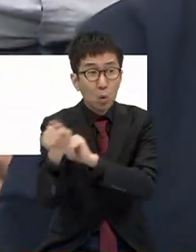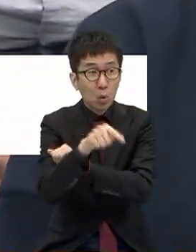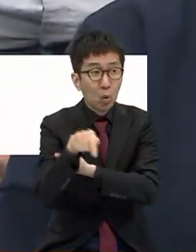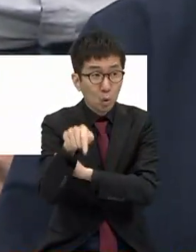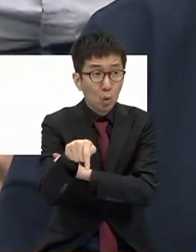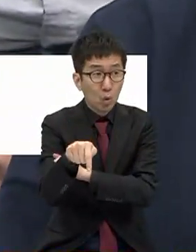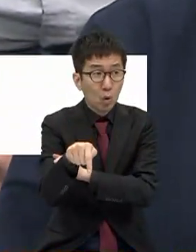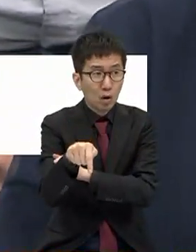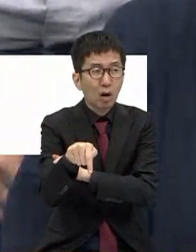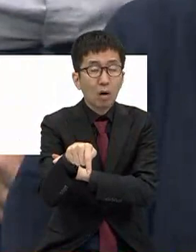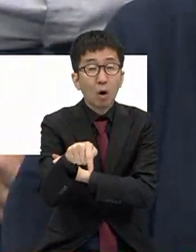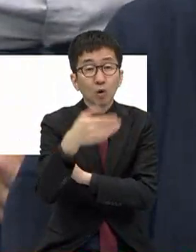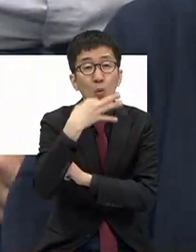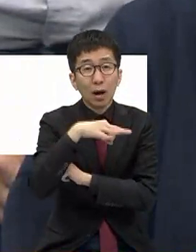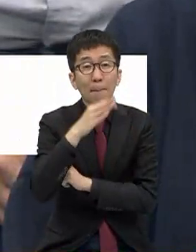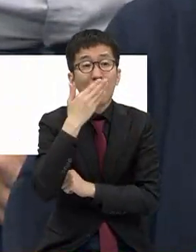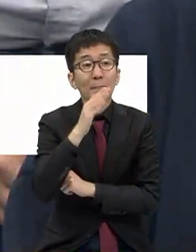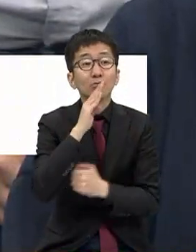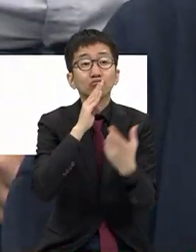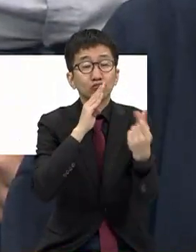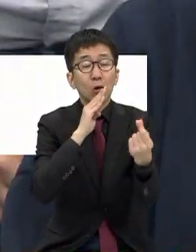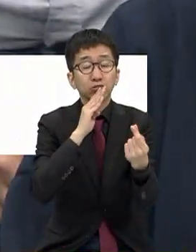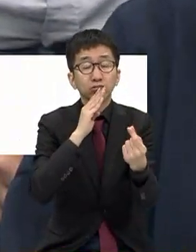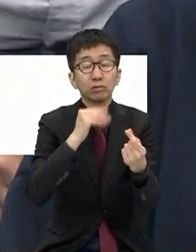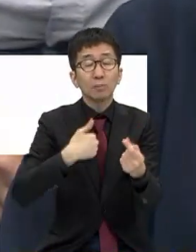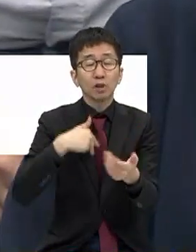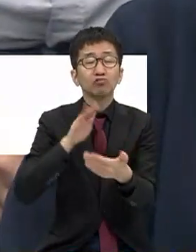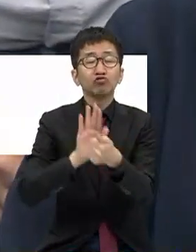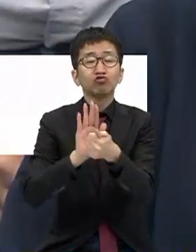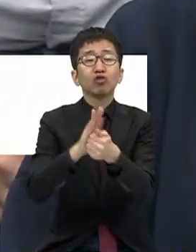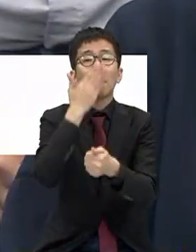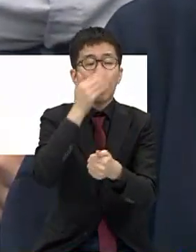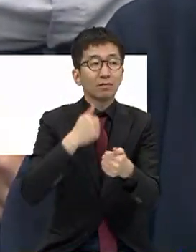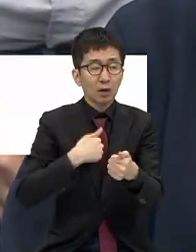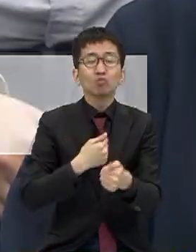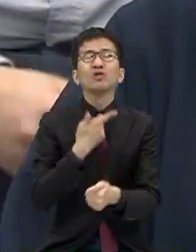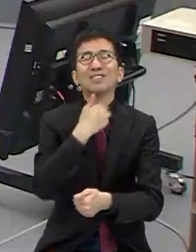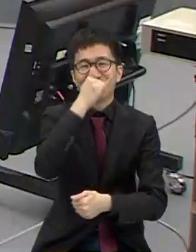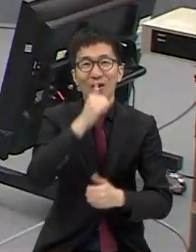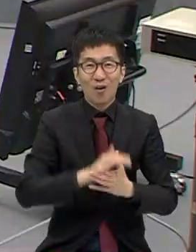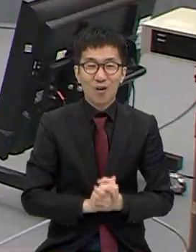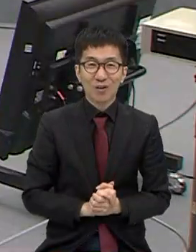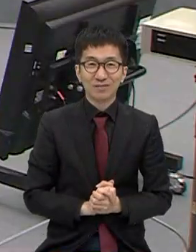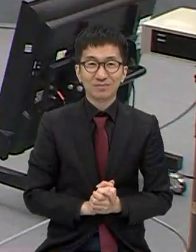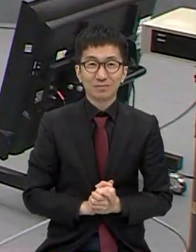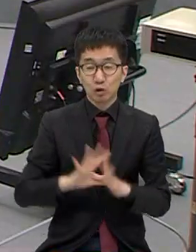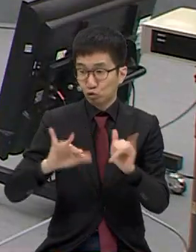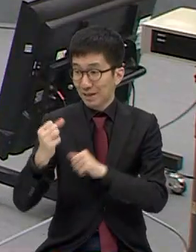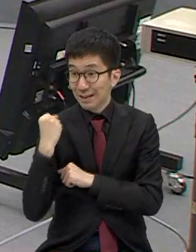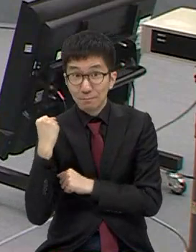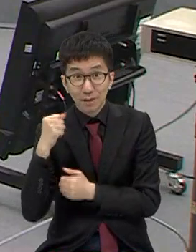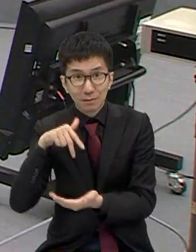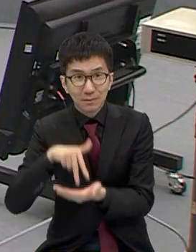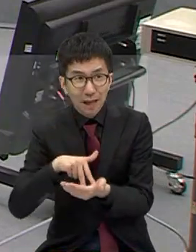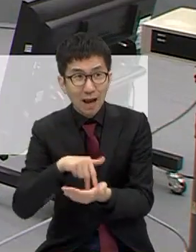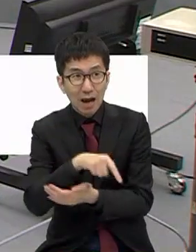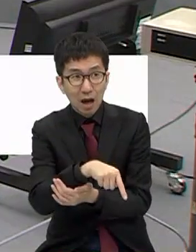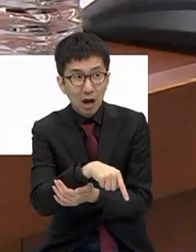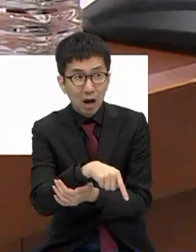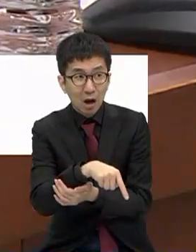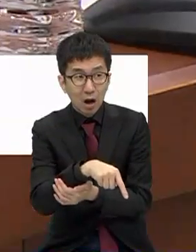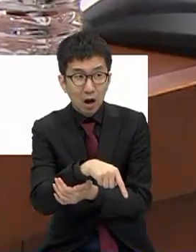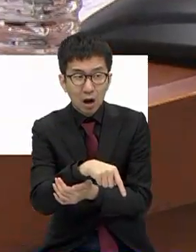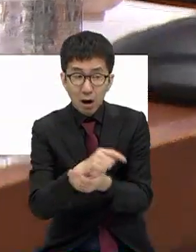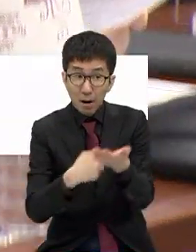큰 효율성이 있을 수 있죠. 저는 그런 식의 삶을 응원합니다. 저도 그랬으니까. 국민의힘은 목적의 정당성을